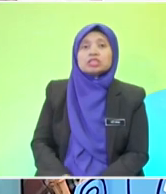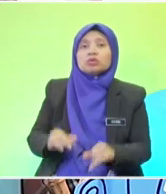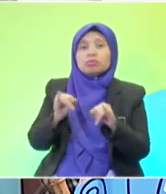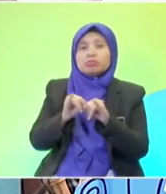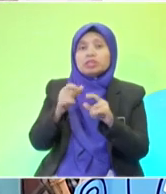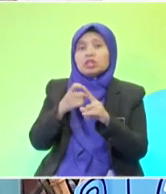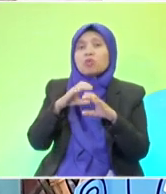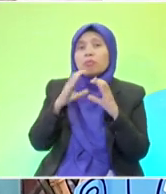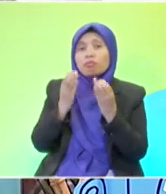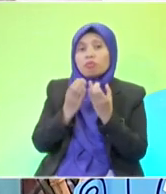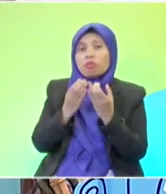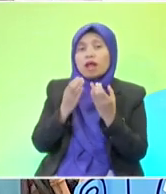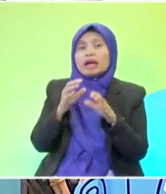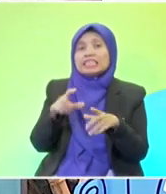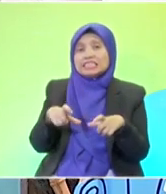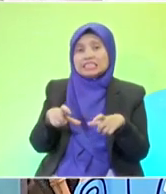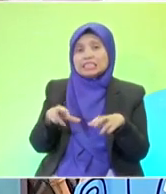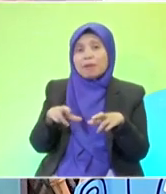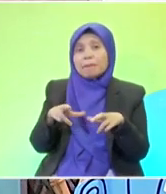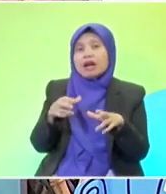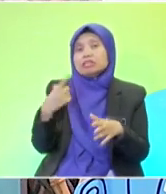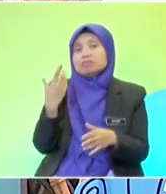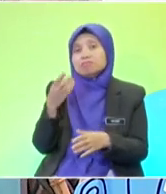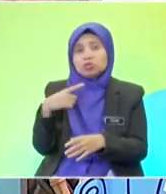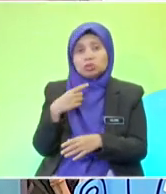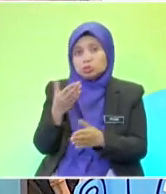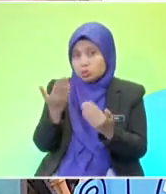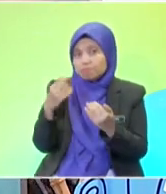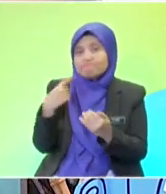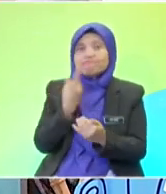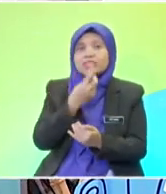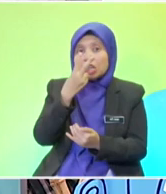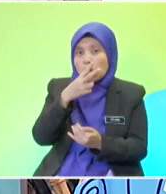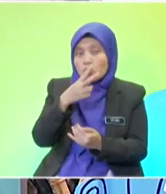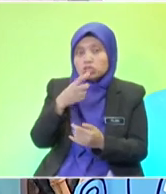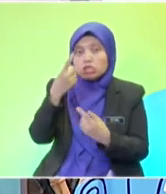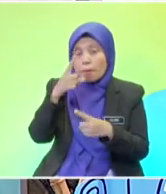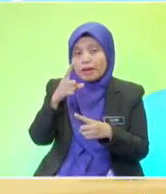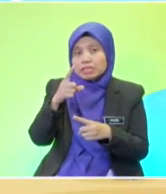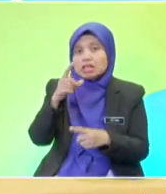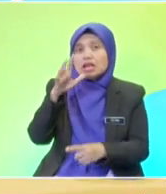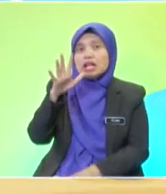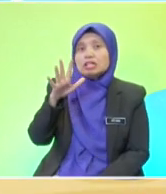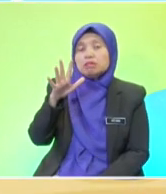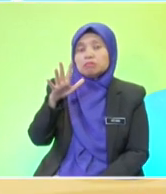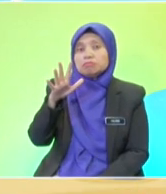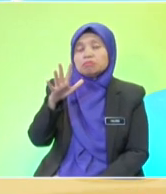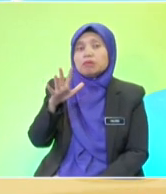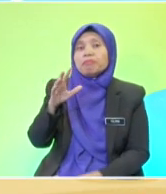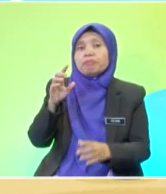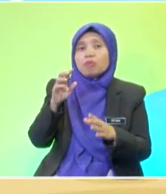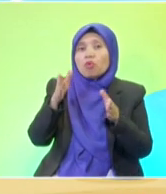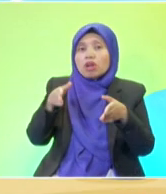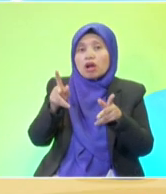dari kumpulan keton Mari sama-sama kita simak jawaban mereka 5 ada apa juga yang membawa